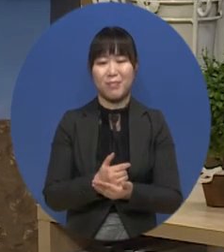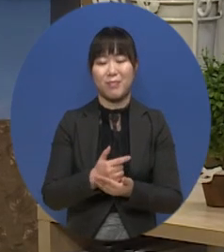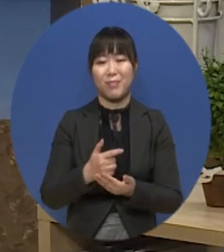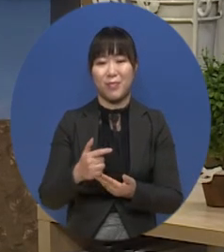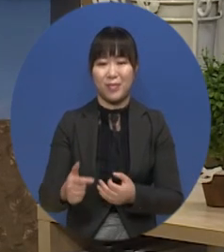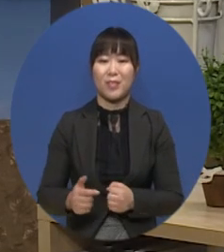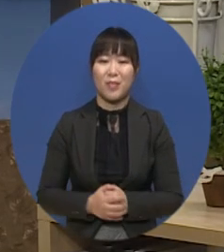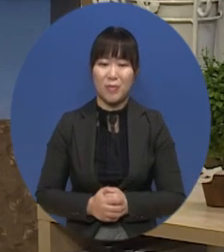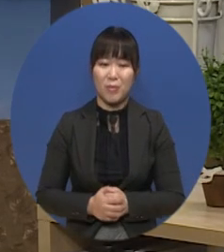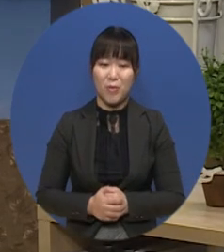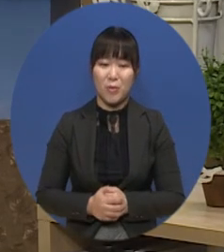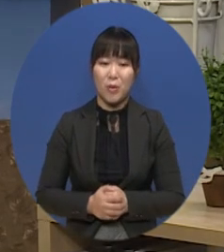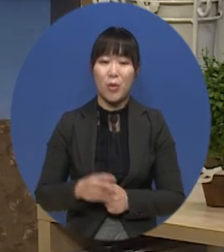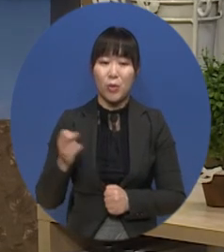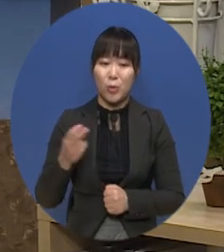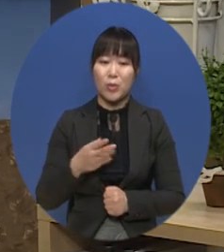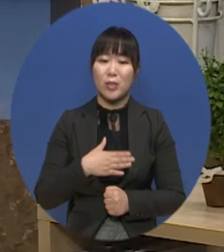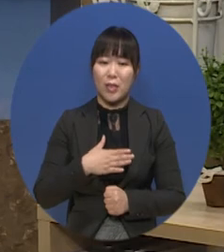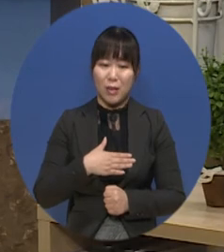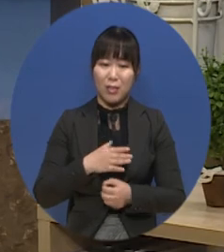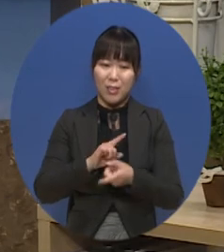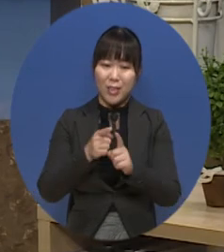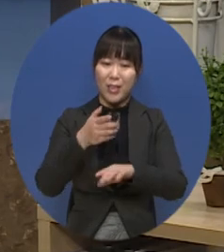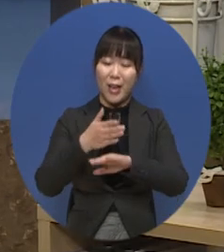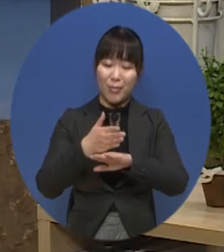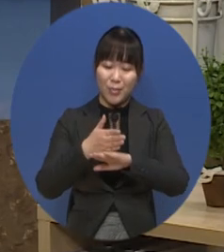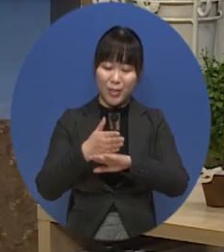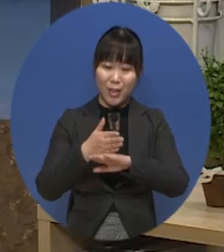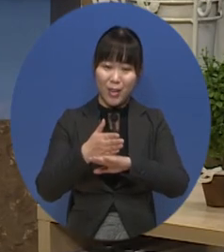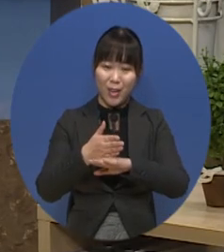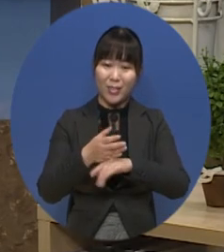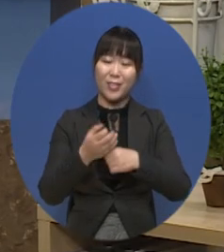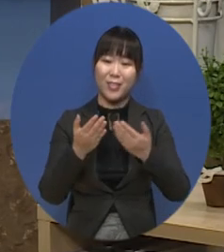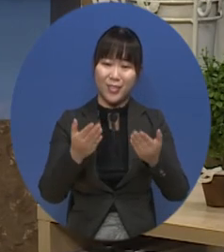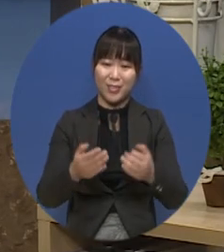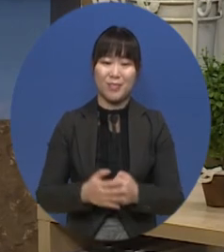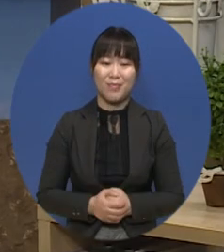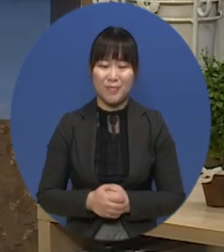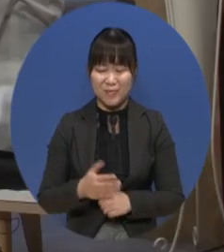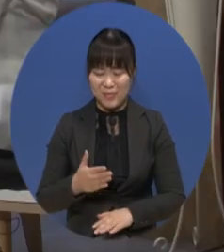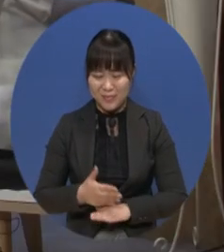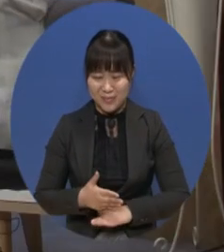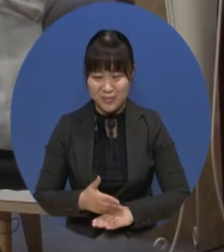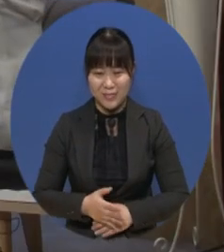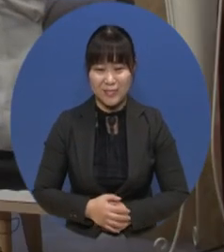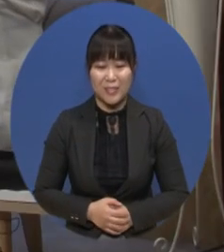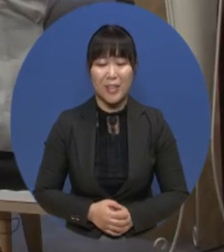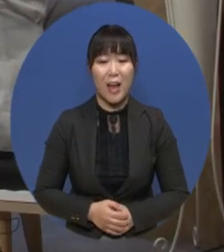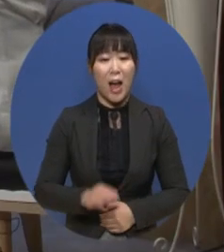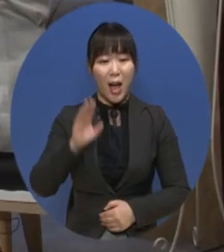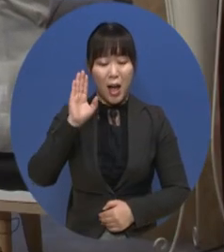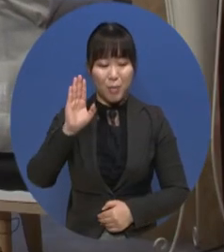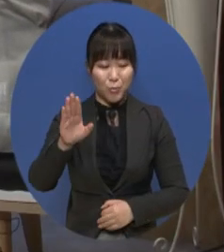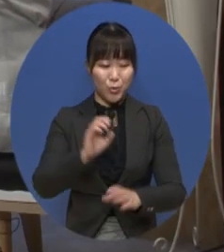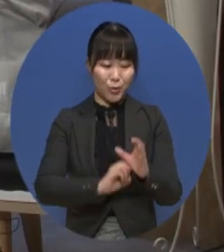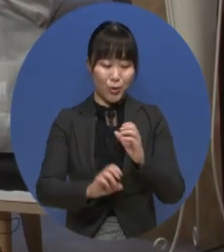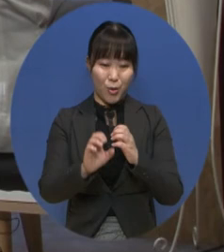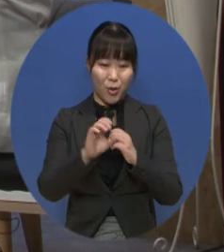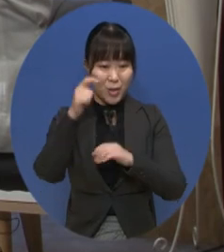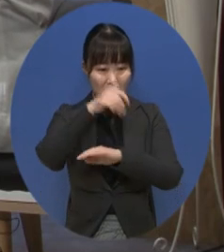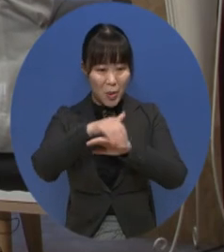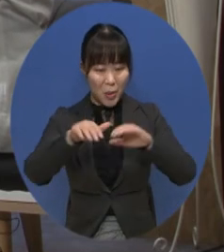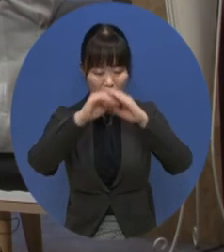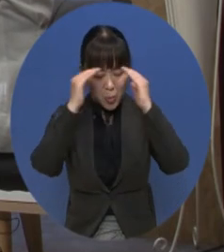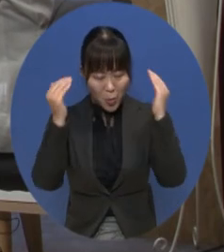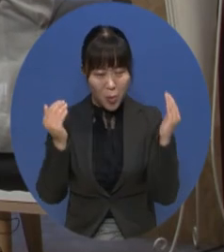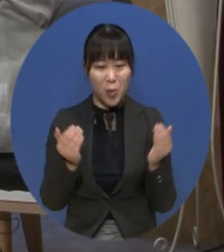좀 감동적이기도 하고 또 제가 또 대신 감사드리기도 하고 그런 아이고, 마음입니다. 감사합니다. 네, 앞으로도 또그 계획하신